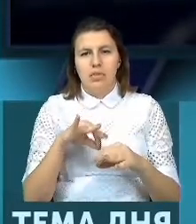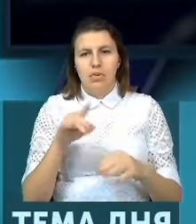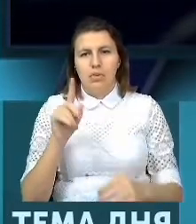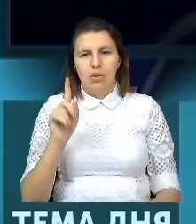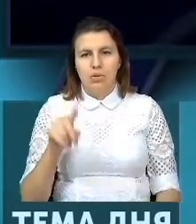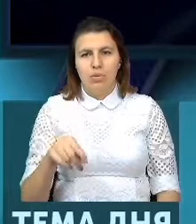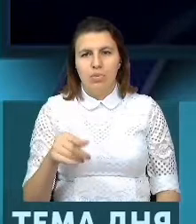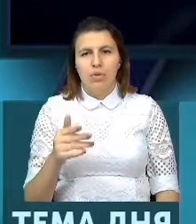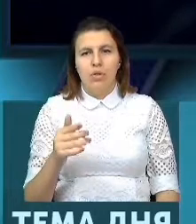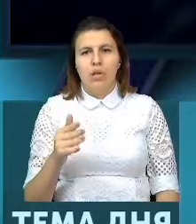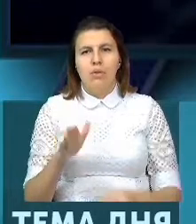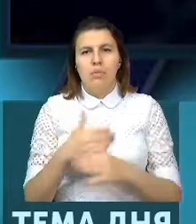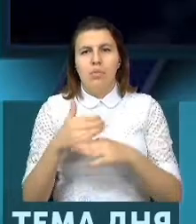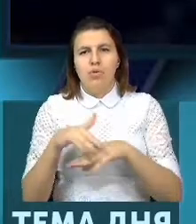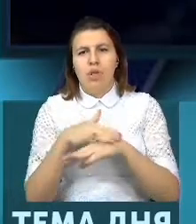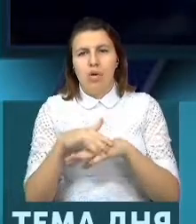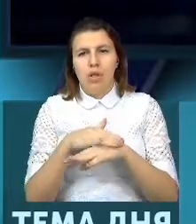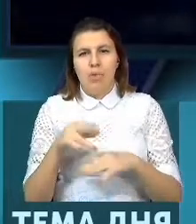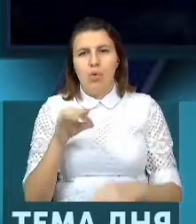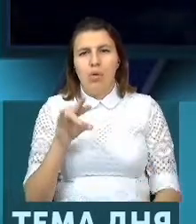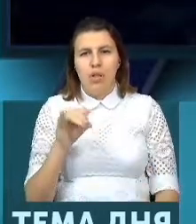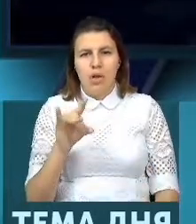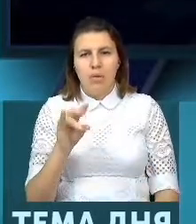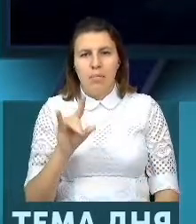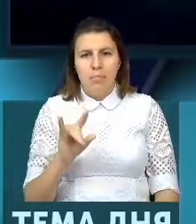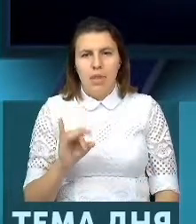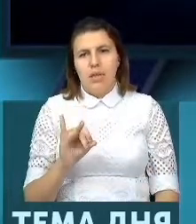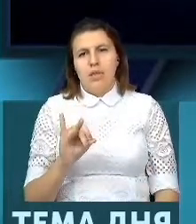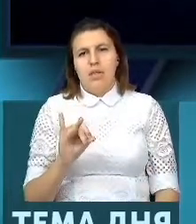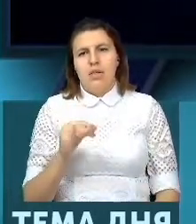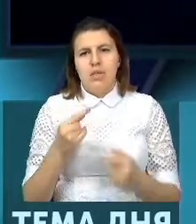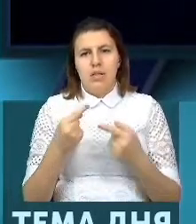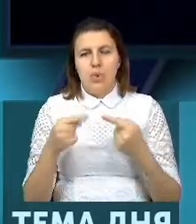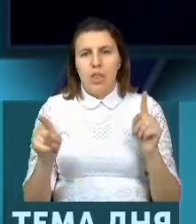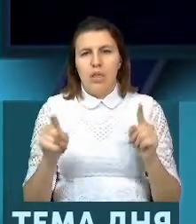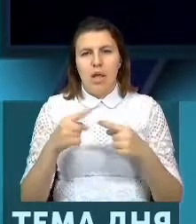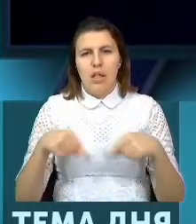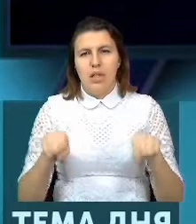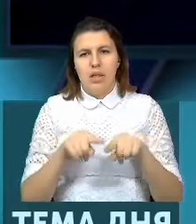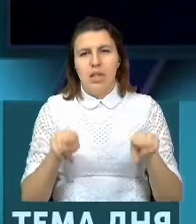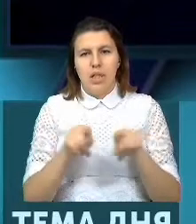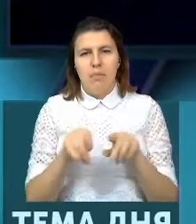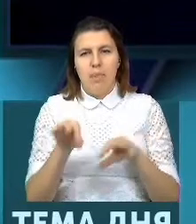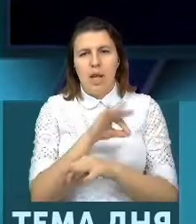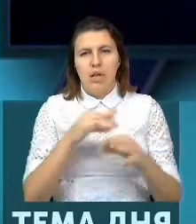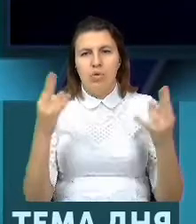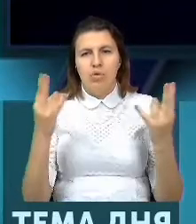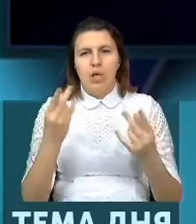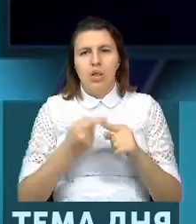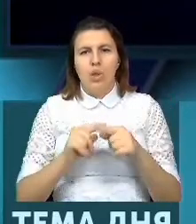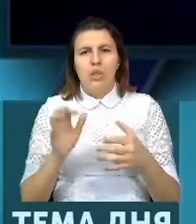с международными донорами, сотрудничает с другими организациями. Такие проекты здесь нужны, которые сплощают людей.